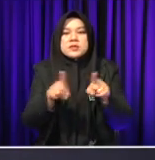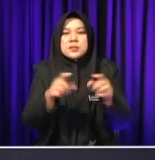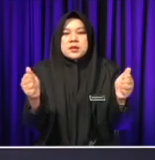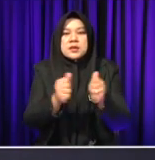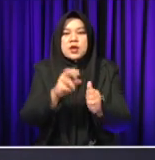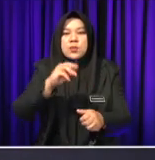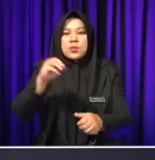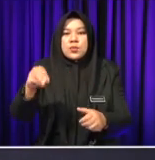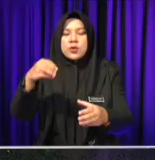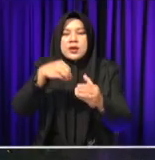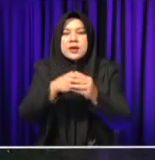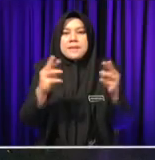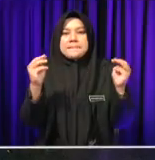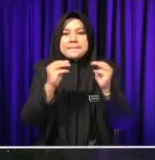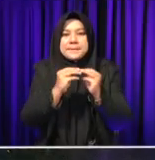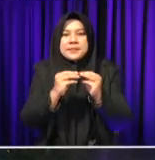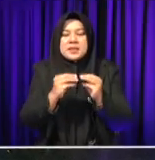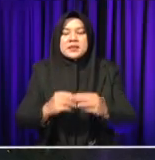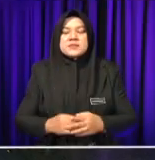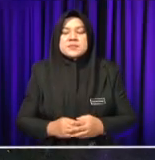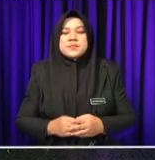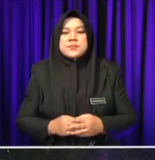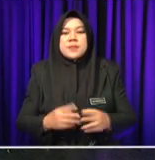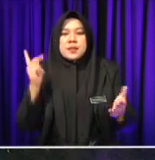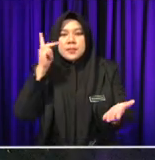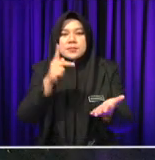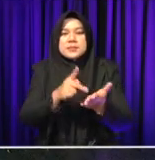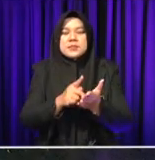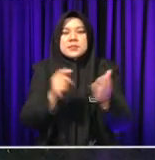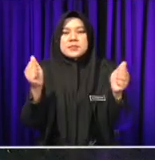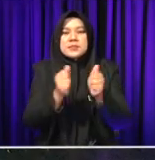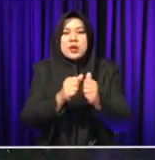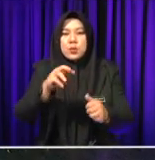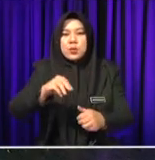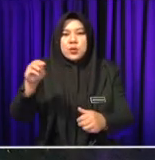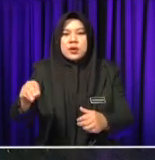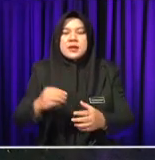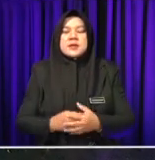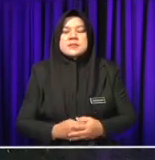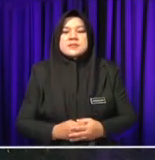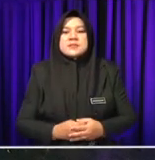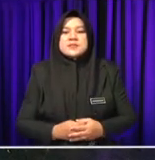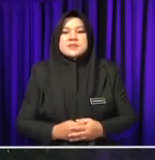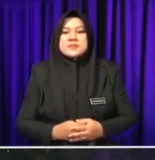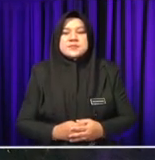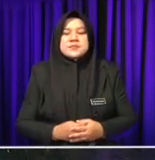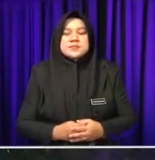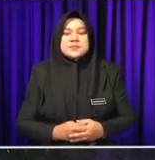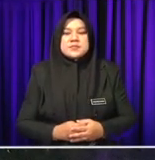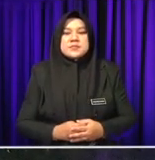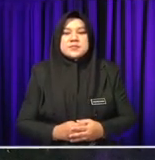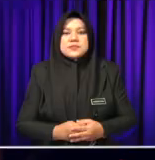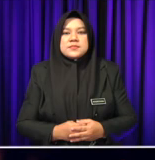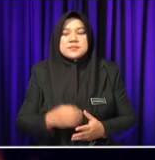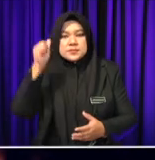dalam talian betulkan Ustazah apa kata Jom kita berkenalan dengan mereka silakan Ustazah Baiklah